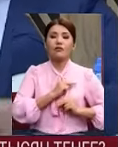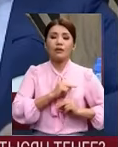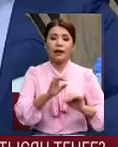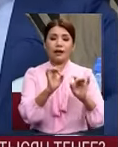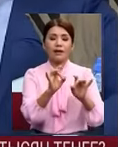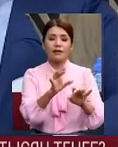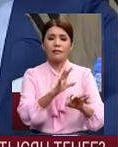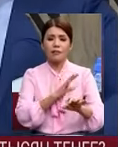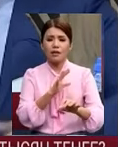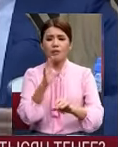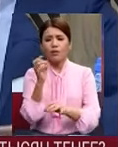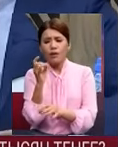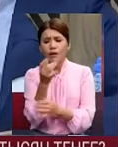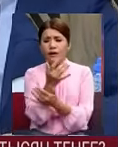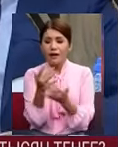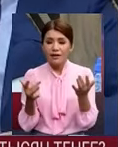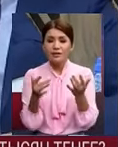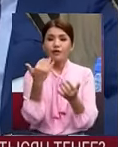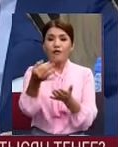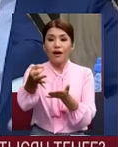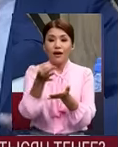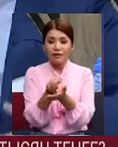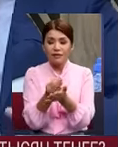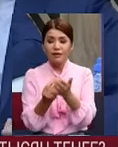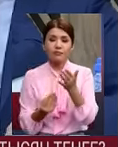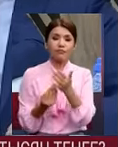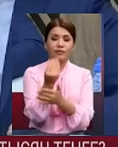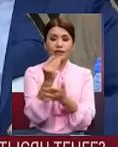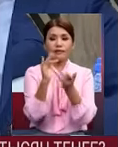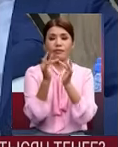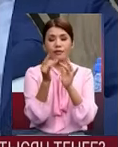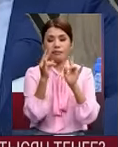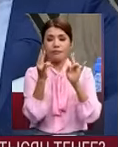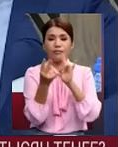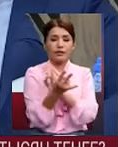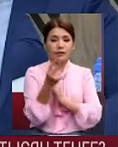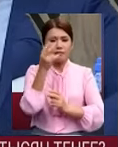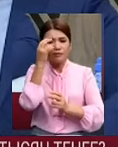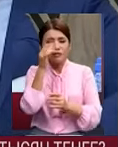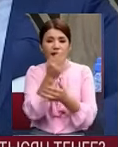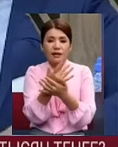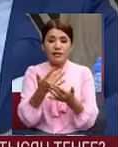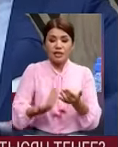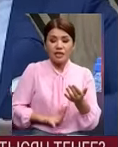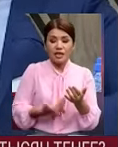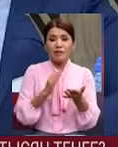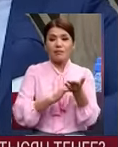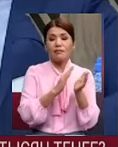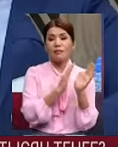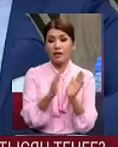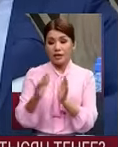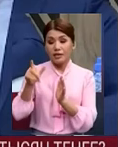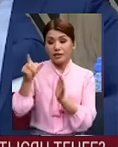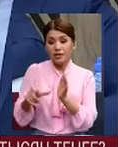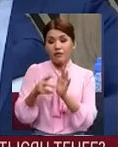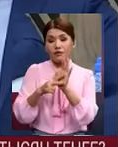Многие паблики и блогеры буквально растащили ответ чиновника на цитаты. По его словам, жить на зарплату библиотекаря, а это